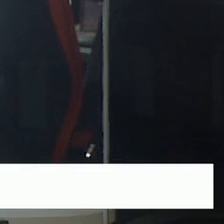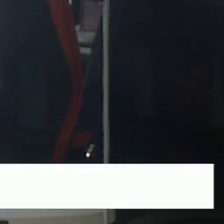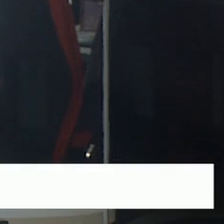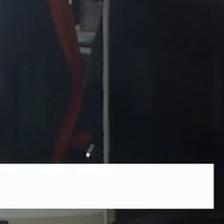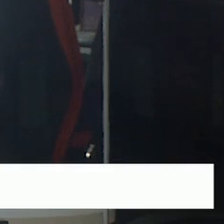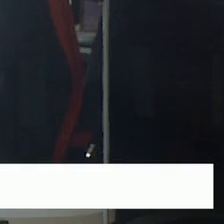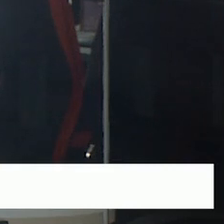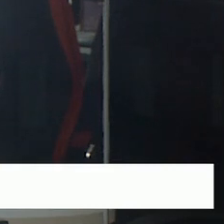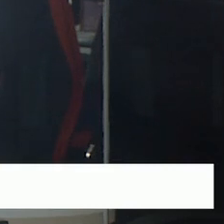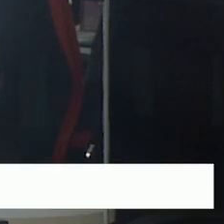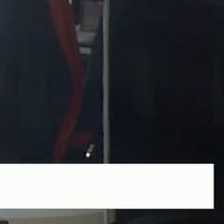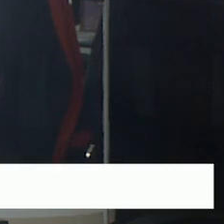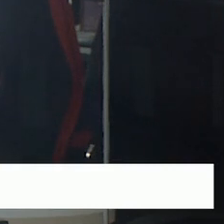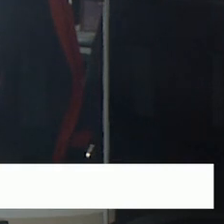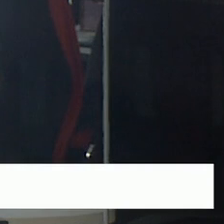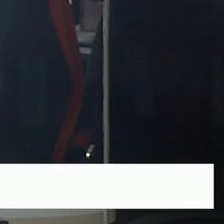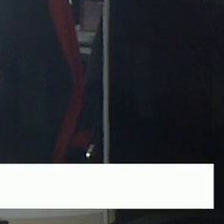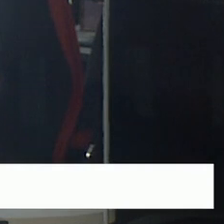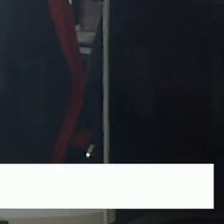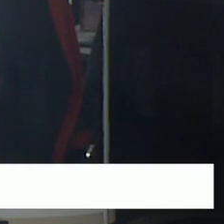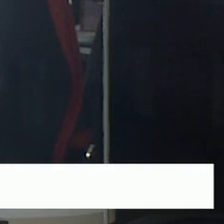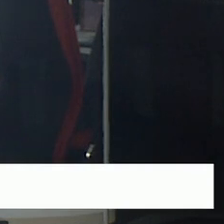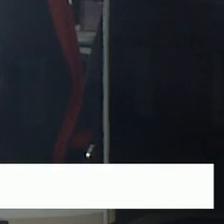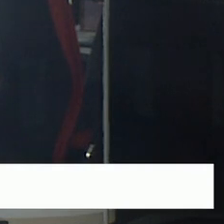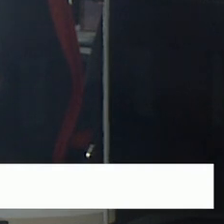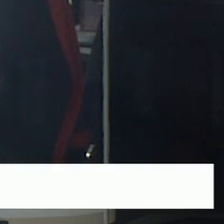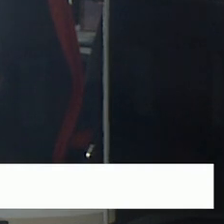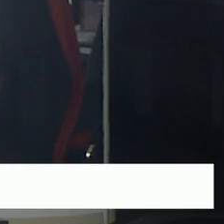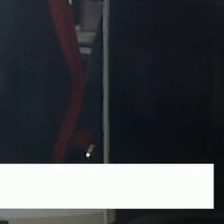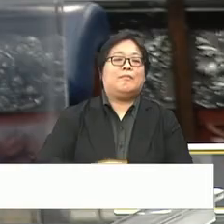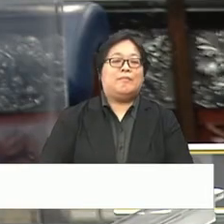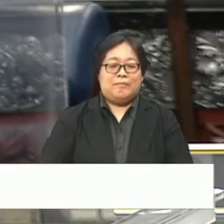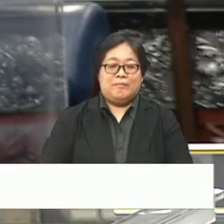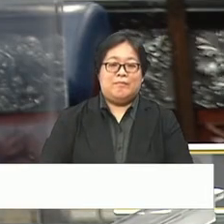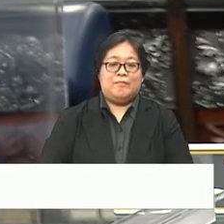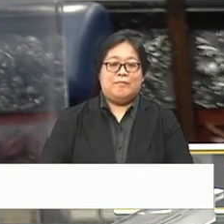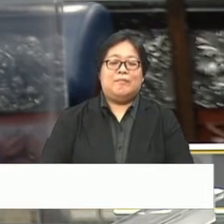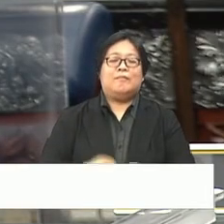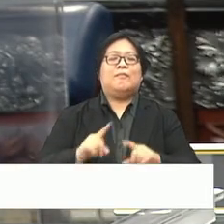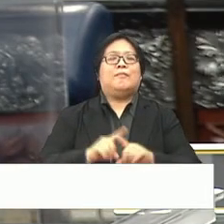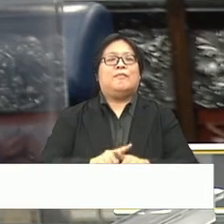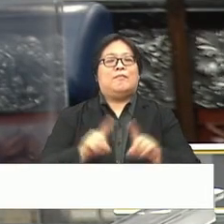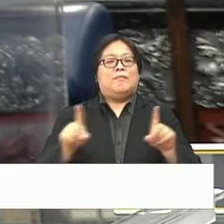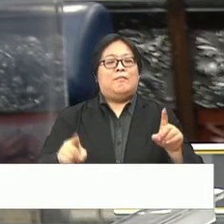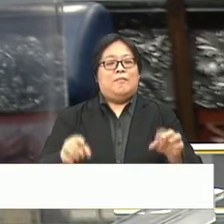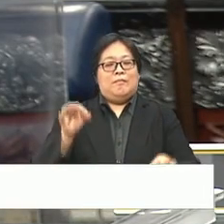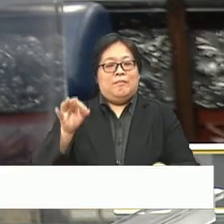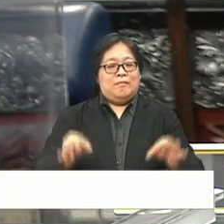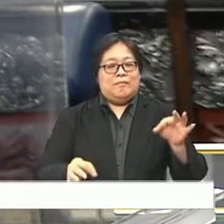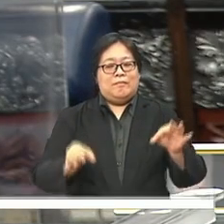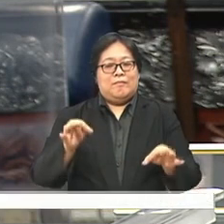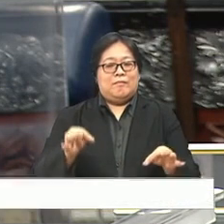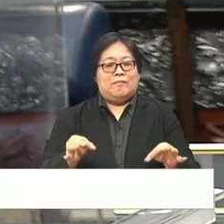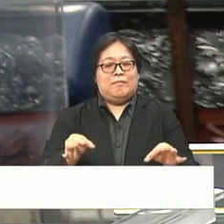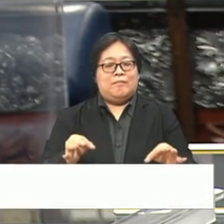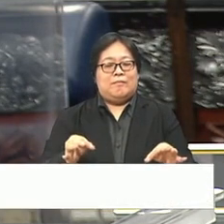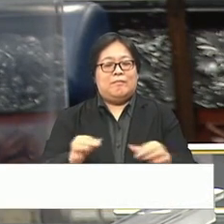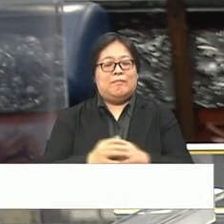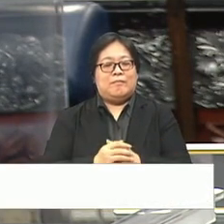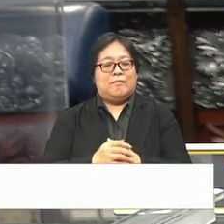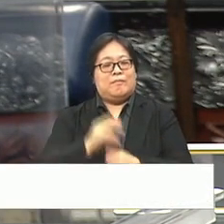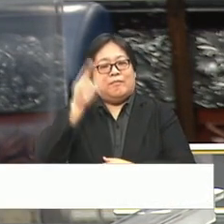secara sukarela termasuk kepada kakitangan Awam Hai walaupun jika Hai